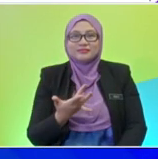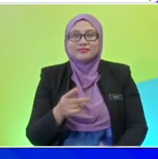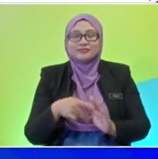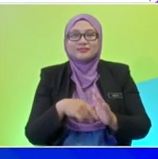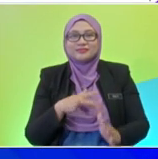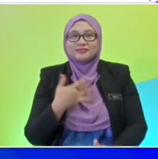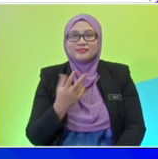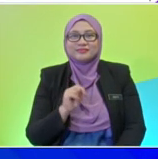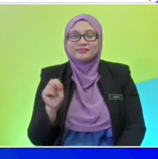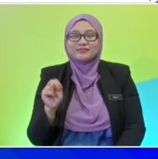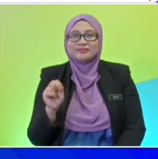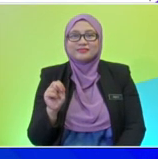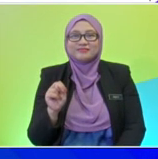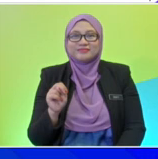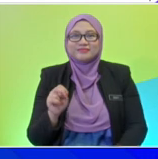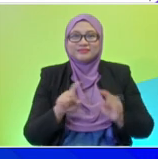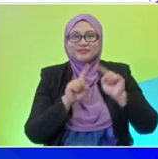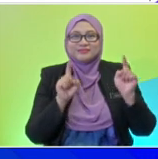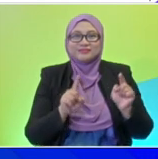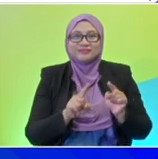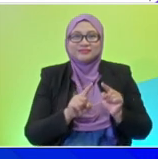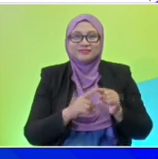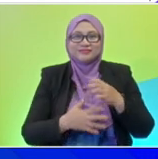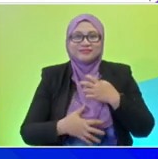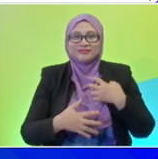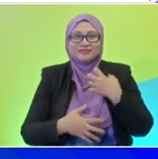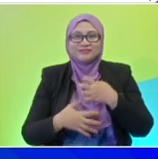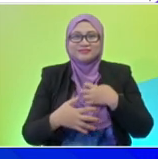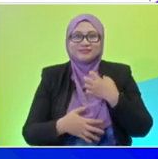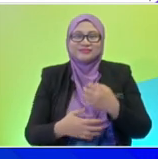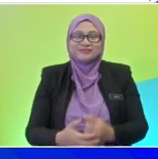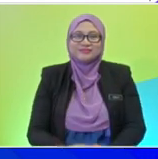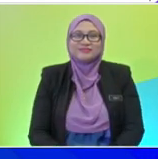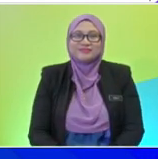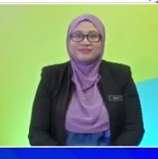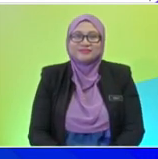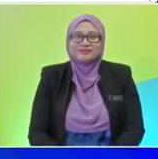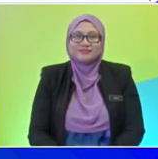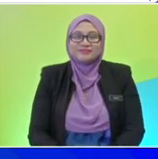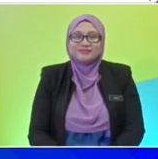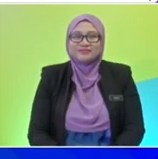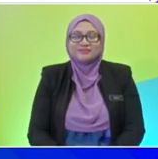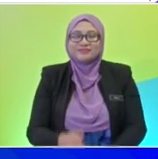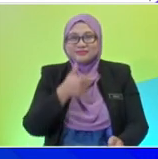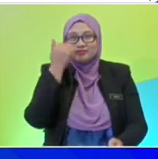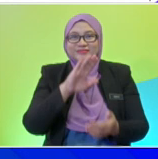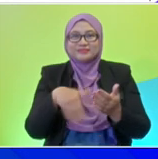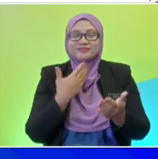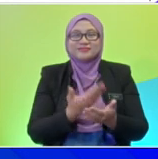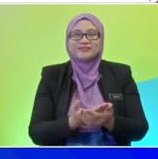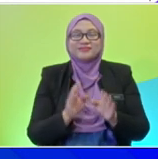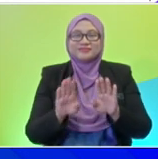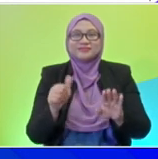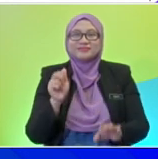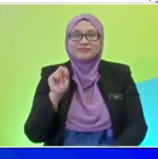hati gembira hati akan merasa gembira Oke tentunya hati akan merasa gembira semua bertolak ansor tiada bergaduhan langsung